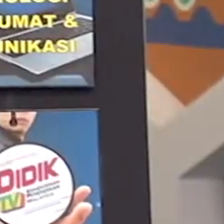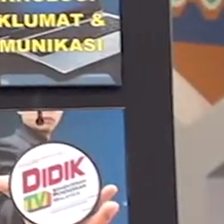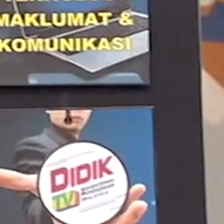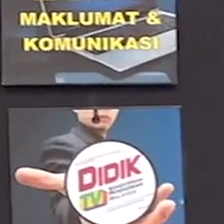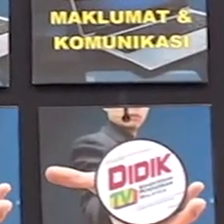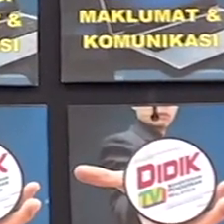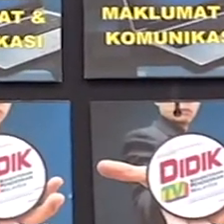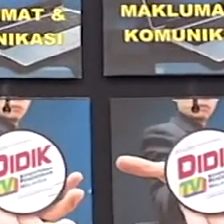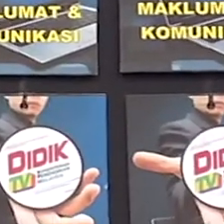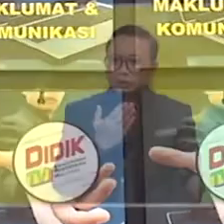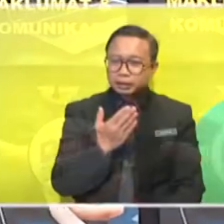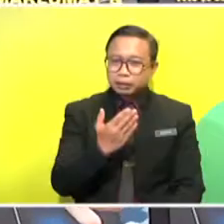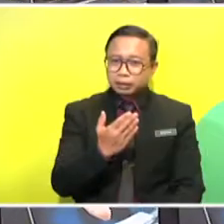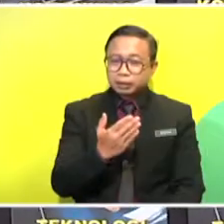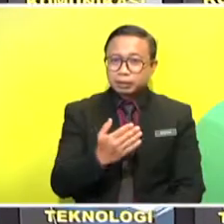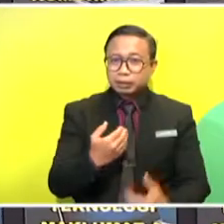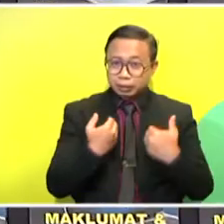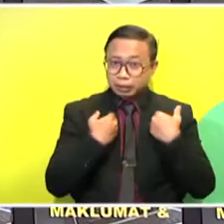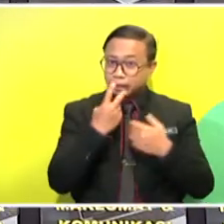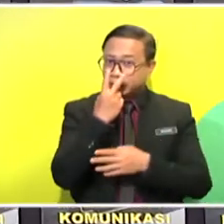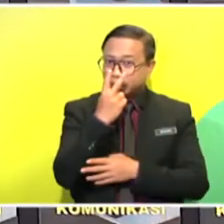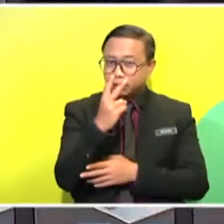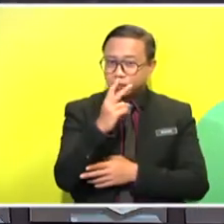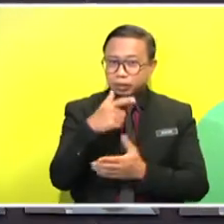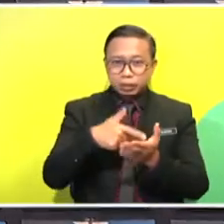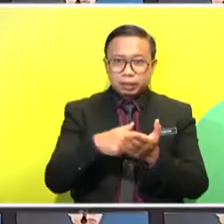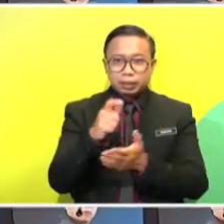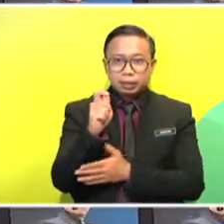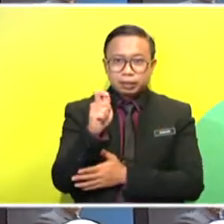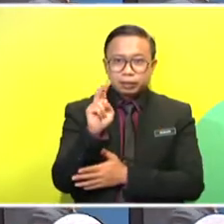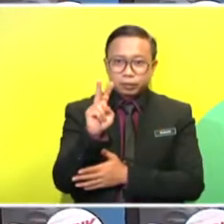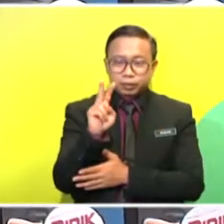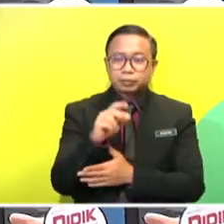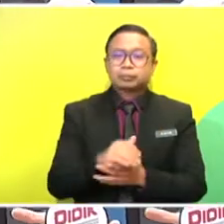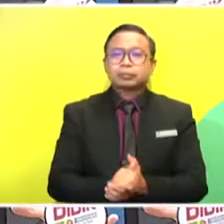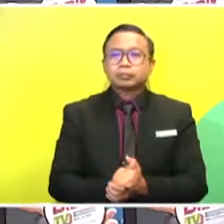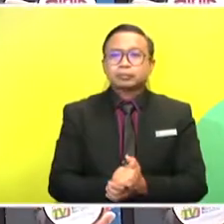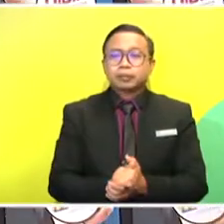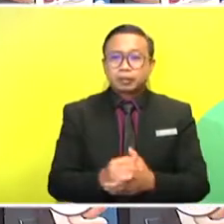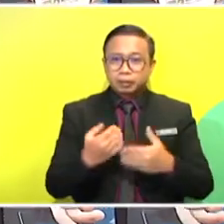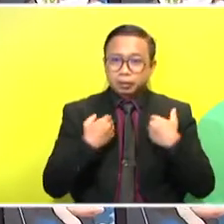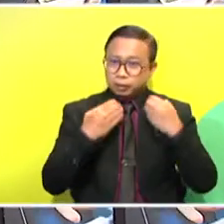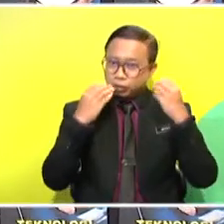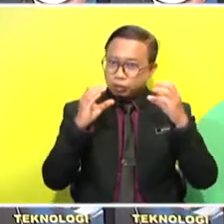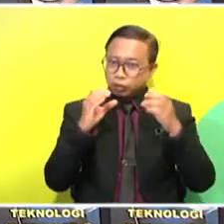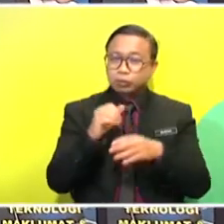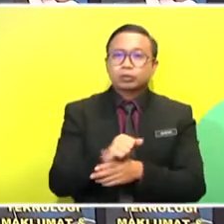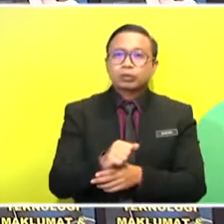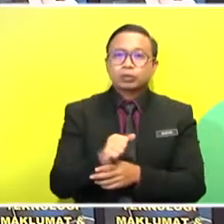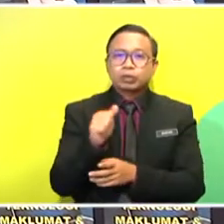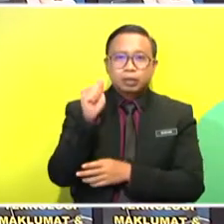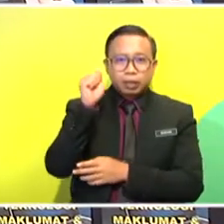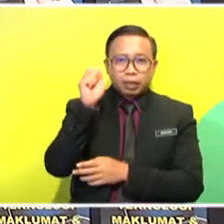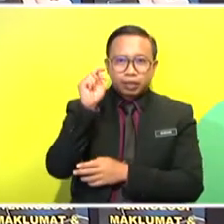Terima kasih kerana masih menonton Didik TV KPM bersama saya Nisa. Kita ada Cikgu Anwar dari Sekolah Kebangsaan Cyber